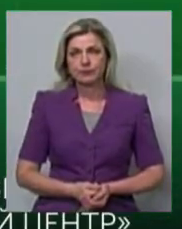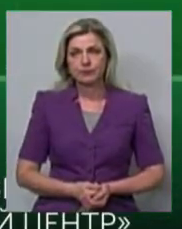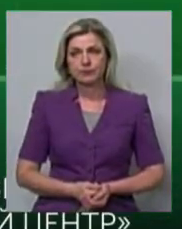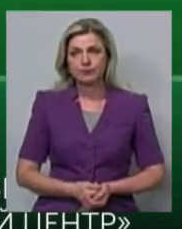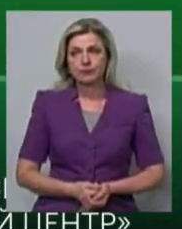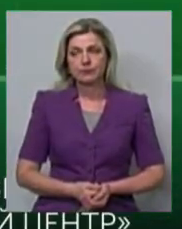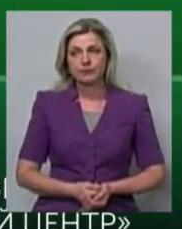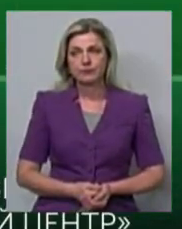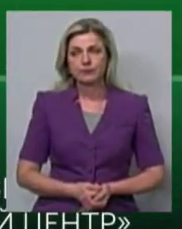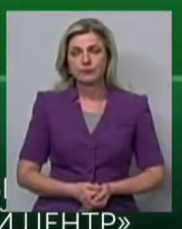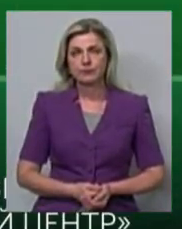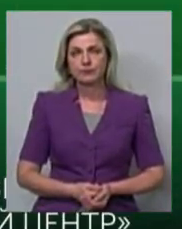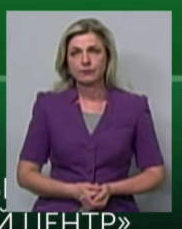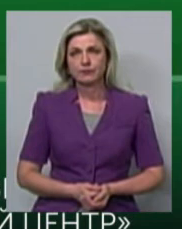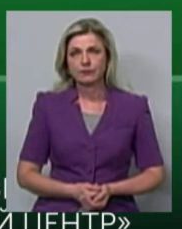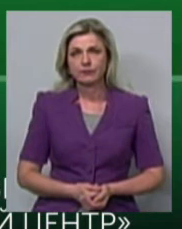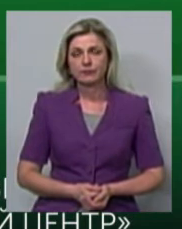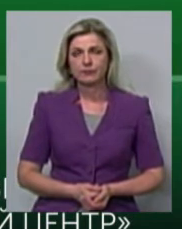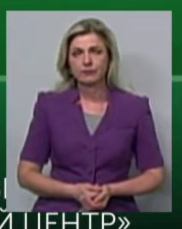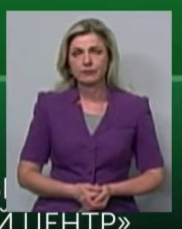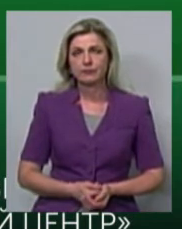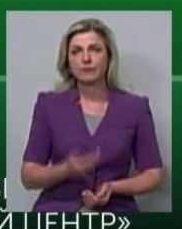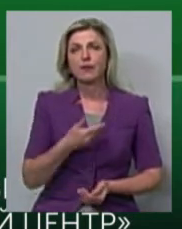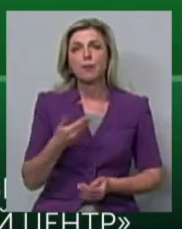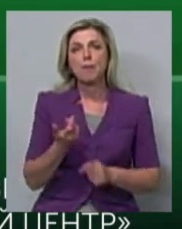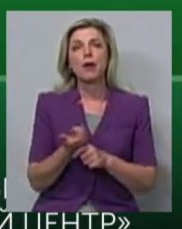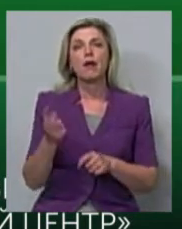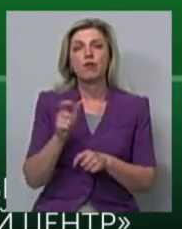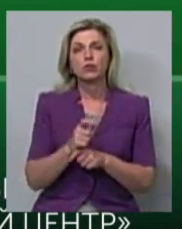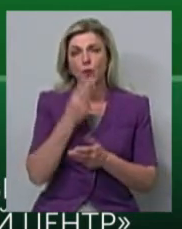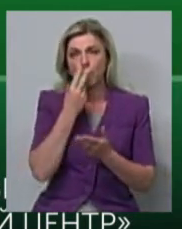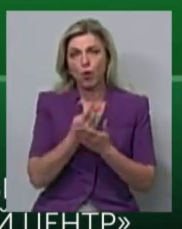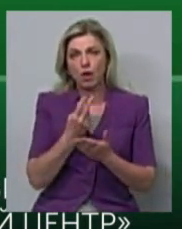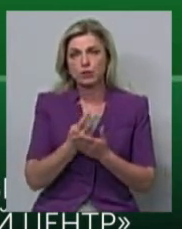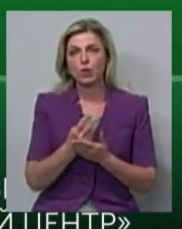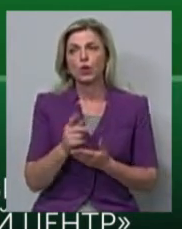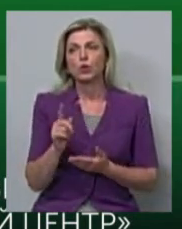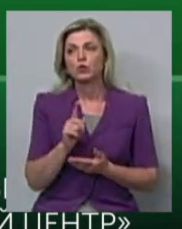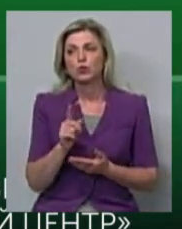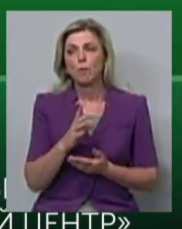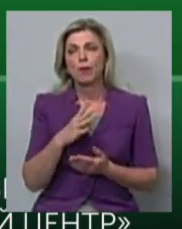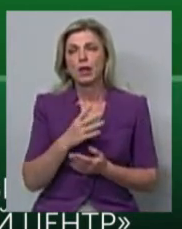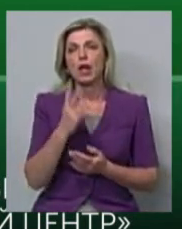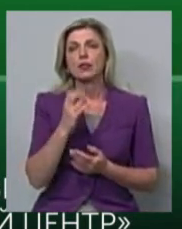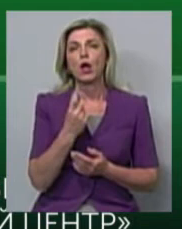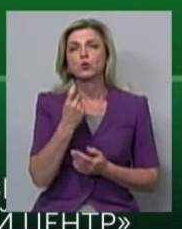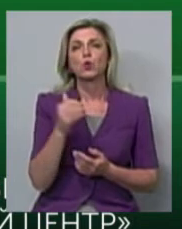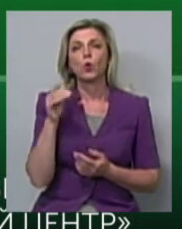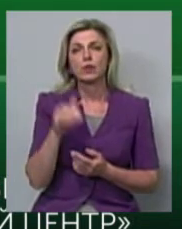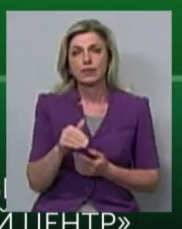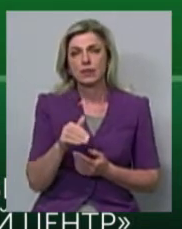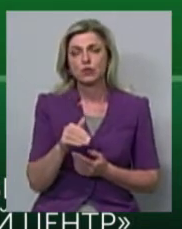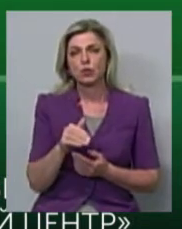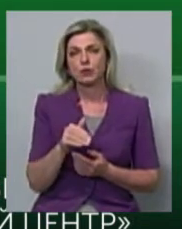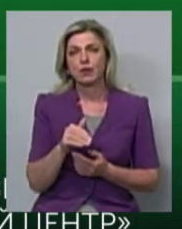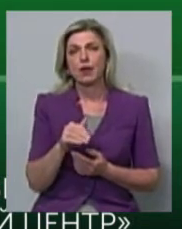Ми перевищили той показник, який нам регламентувався, 40 на 100 тисяч впродовж 14